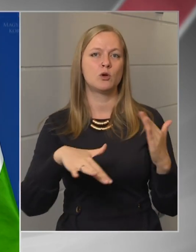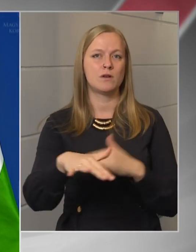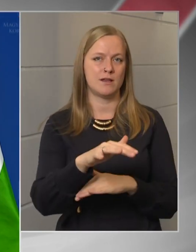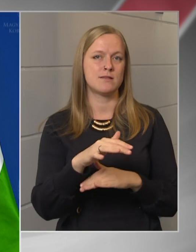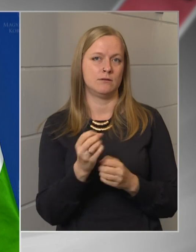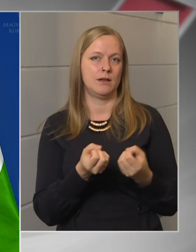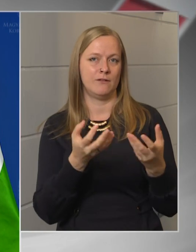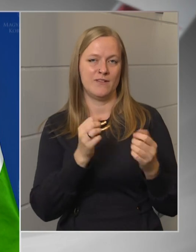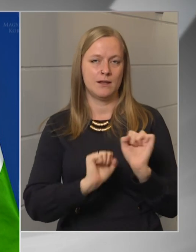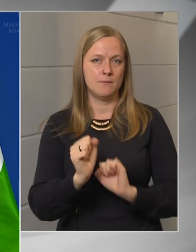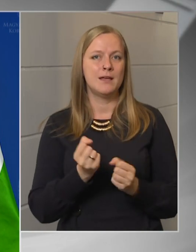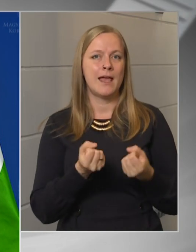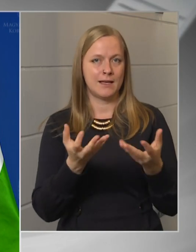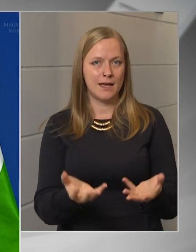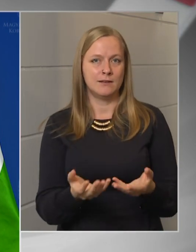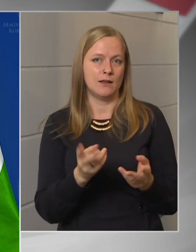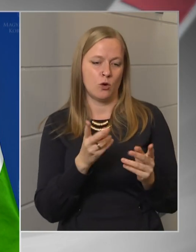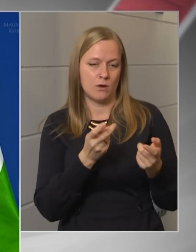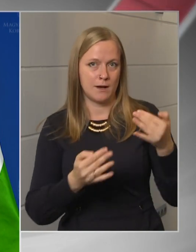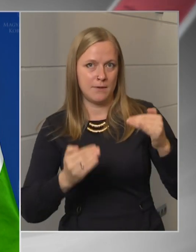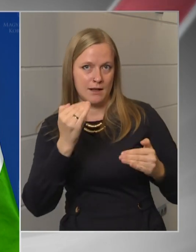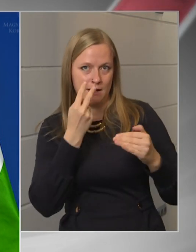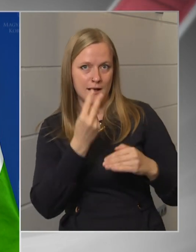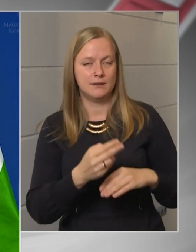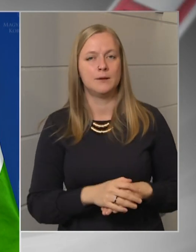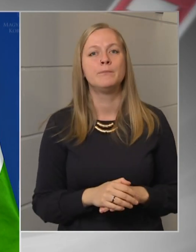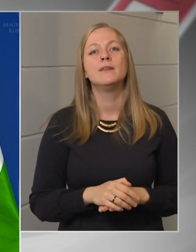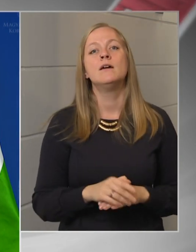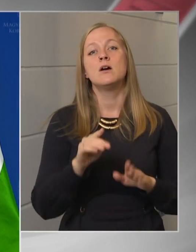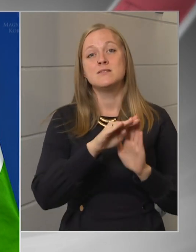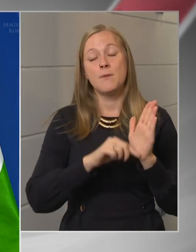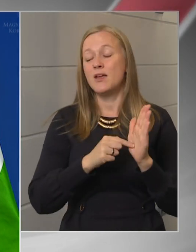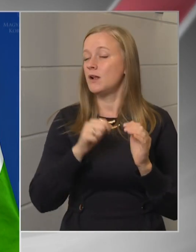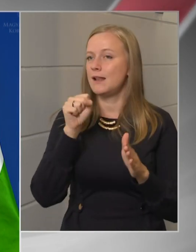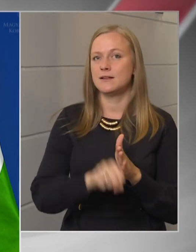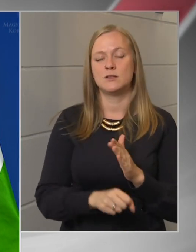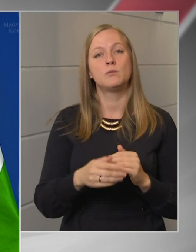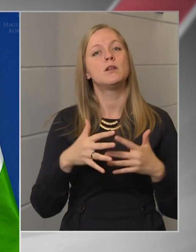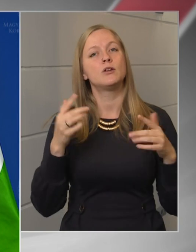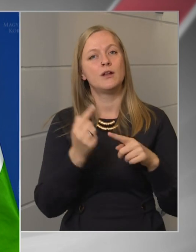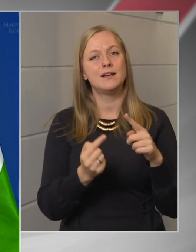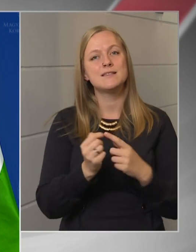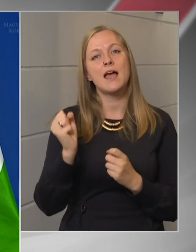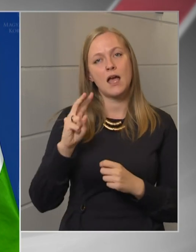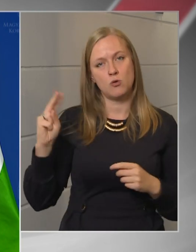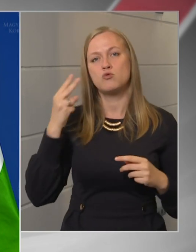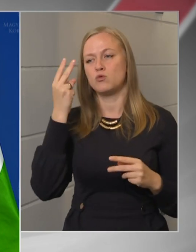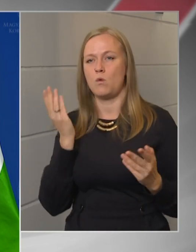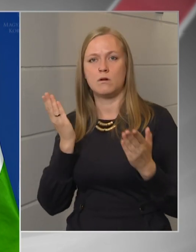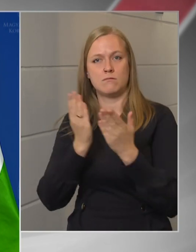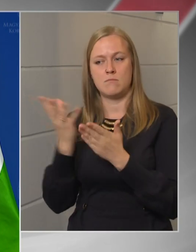kell. És miután a környezetvédelmi engedély szabályai ráadásul a lehető legszigorúbbak, és azoknak a nagy része EU-s normál